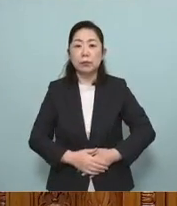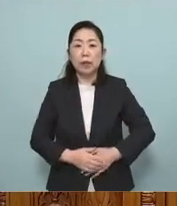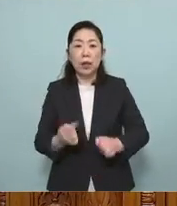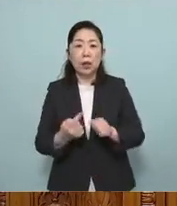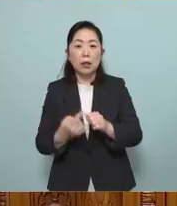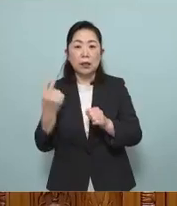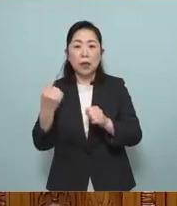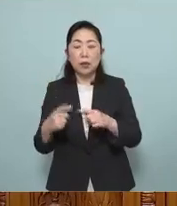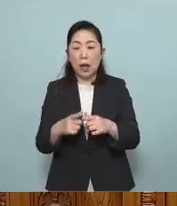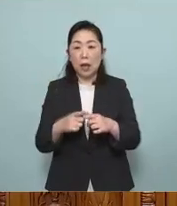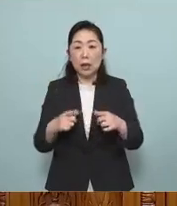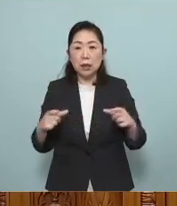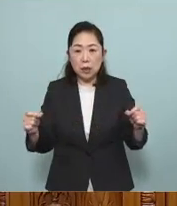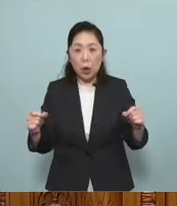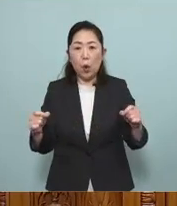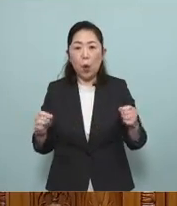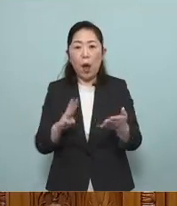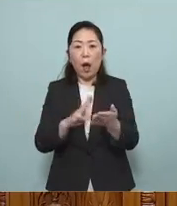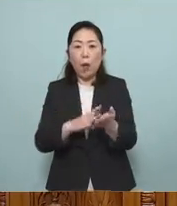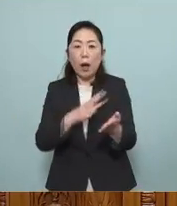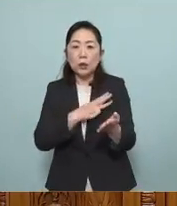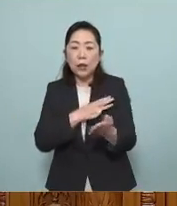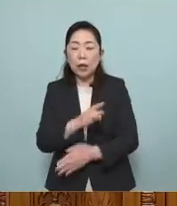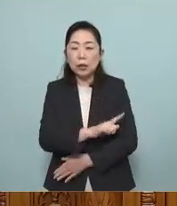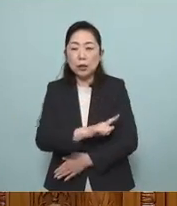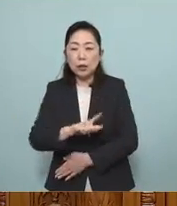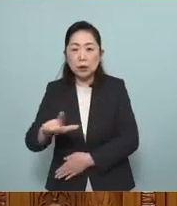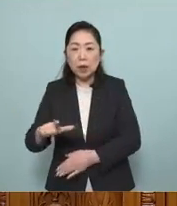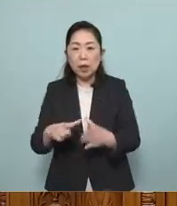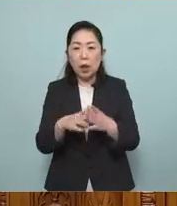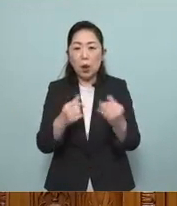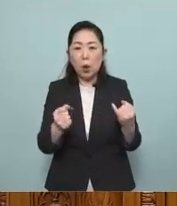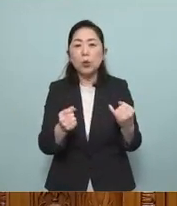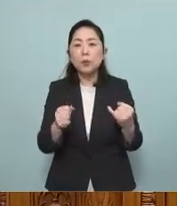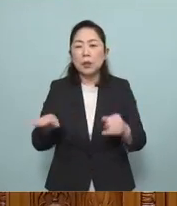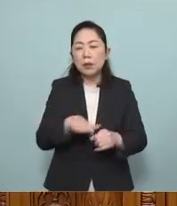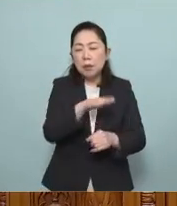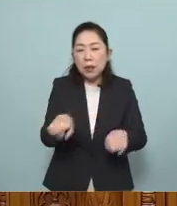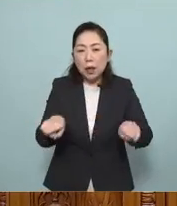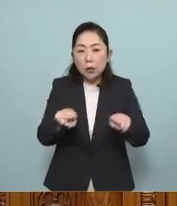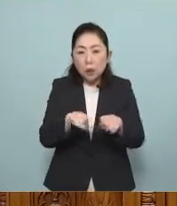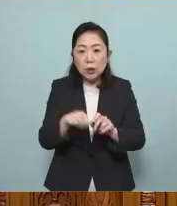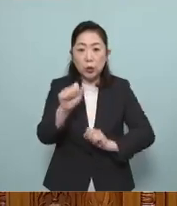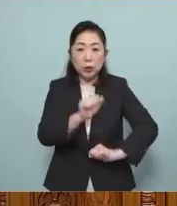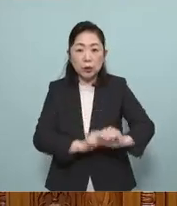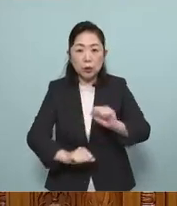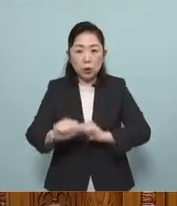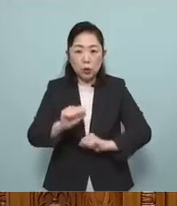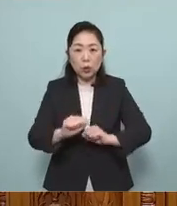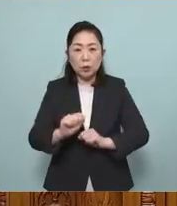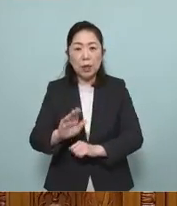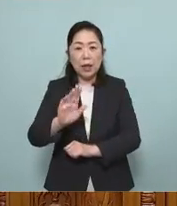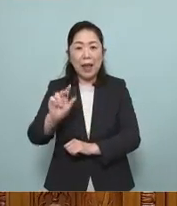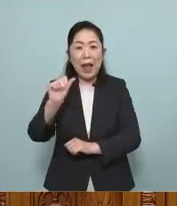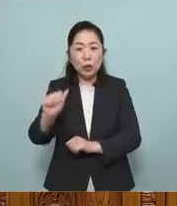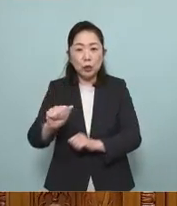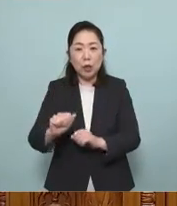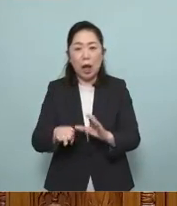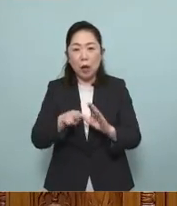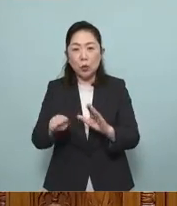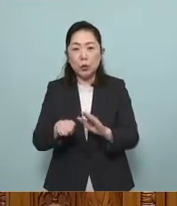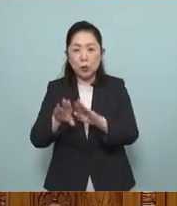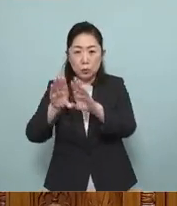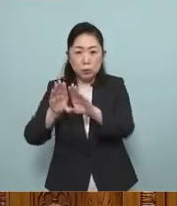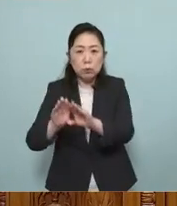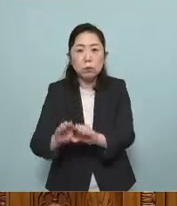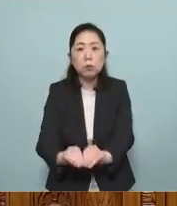年、我が国はワクチン接種など、国民一丸となった取り組みにより、デルタ株をなんとか抑え